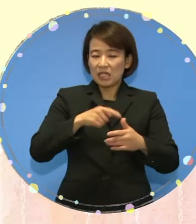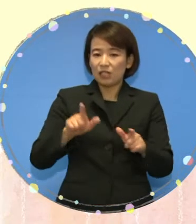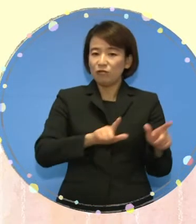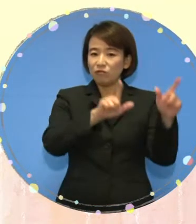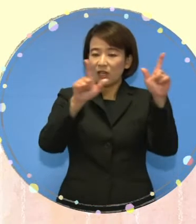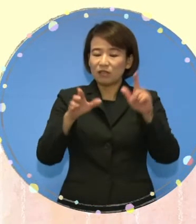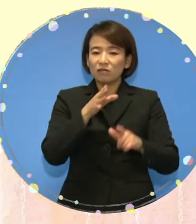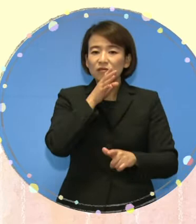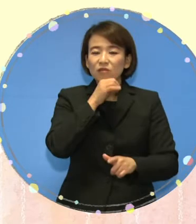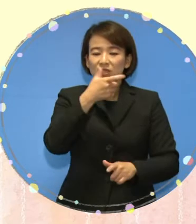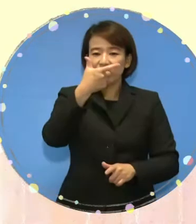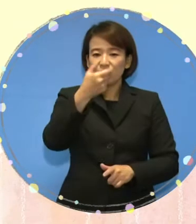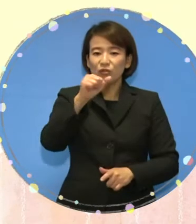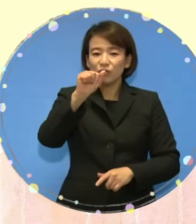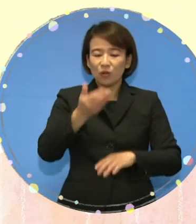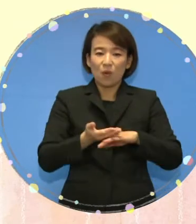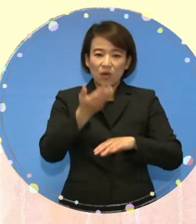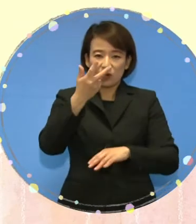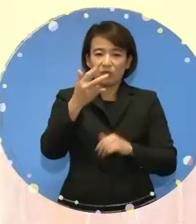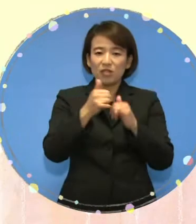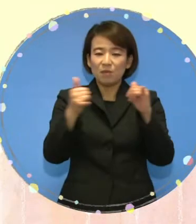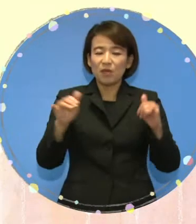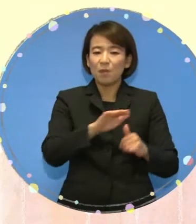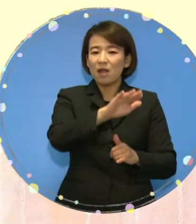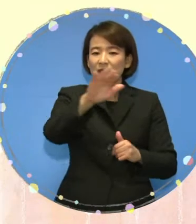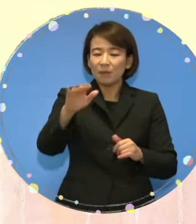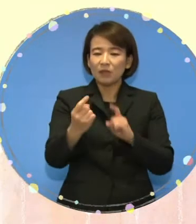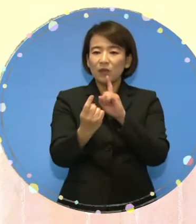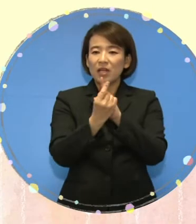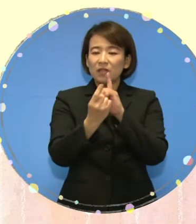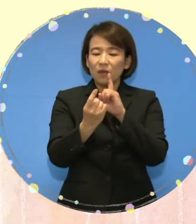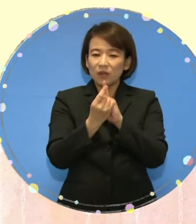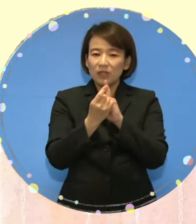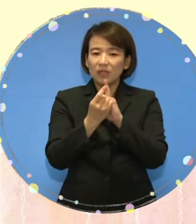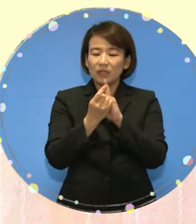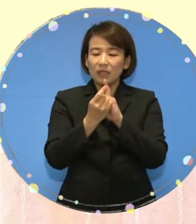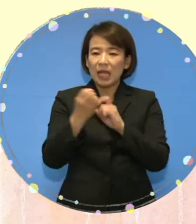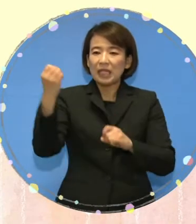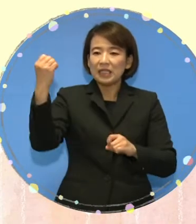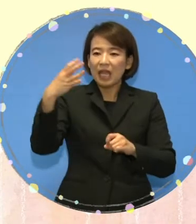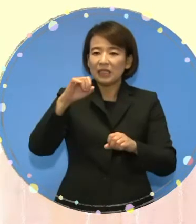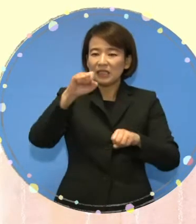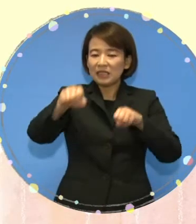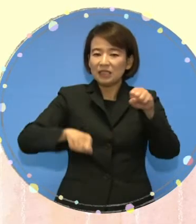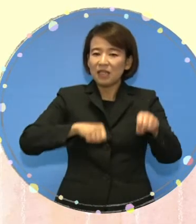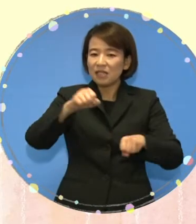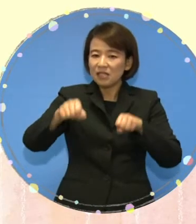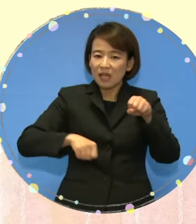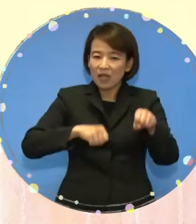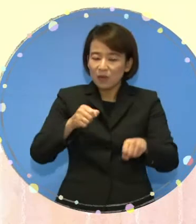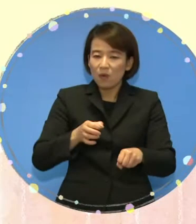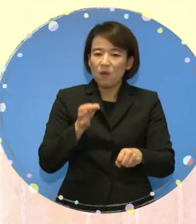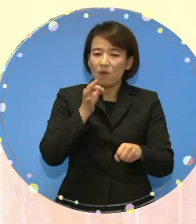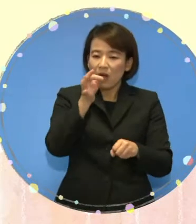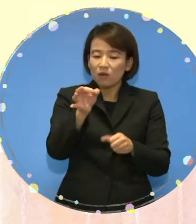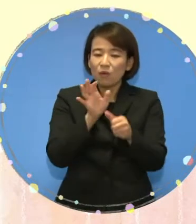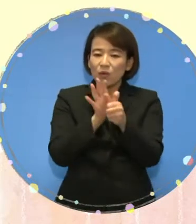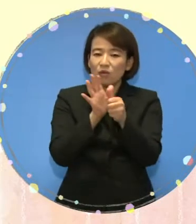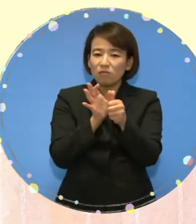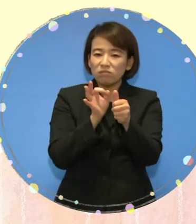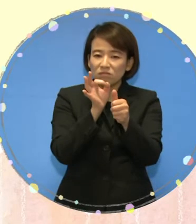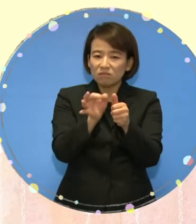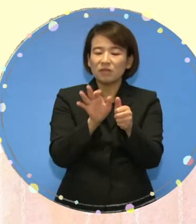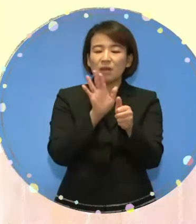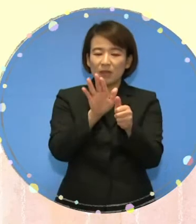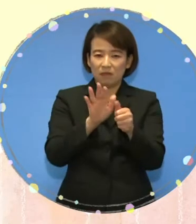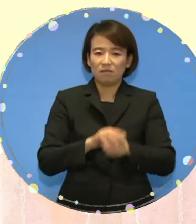住む満65歳以上の市民の皆様を対象に電動アシスト電車の購入表の補助を行って